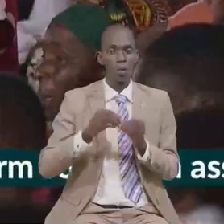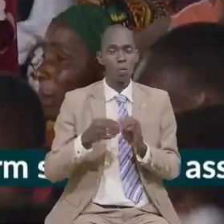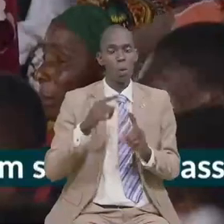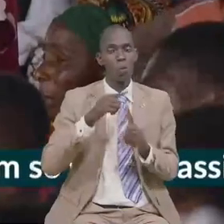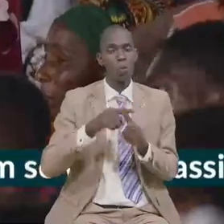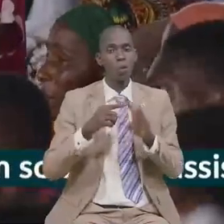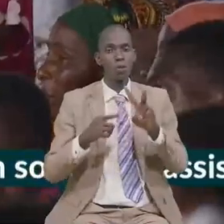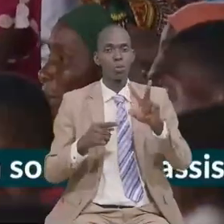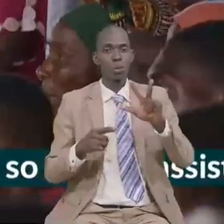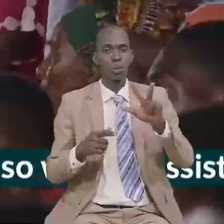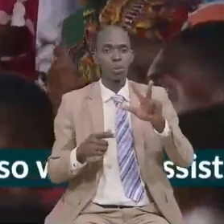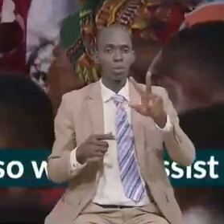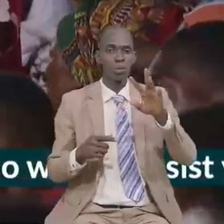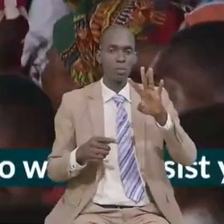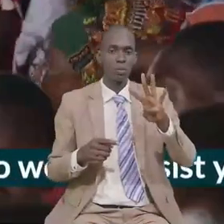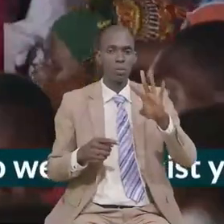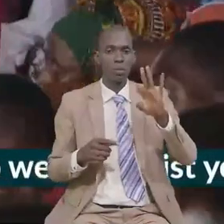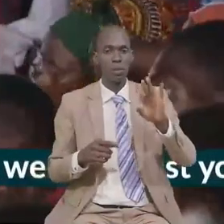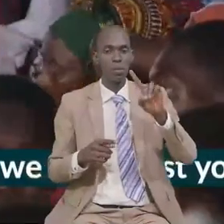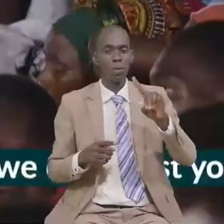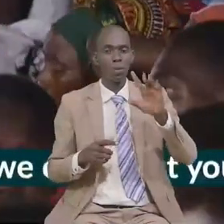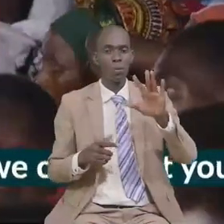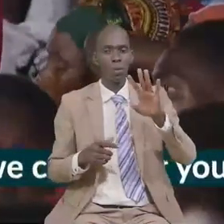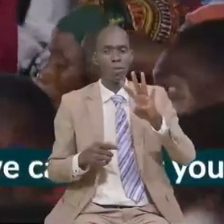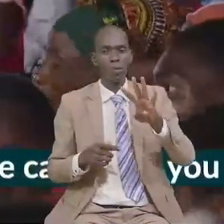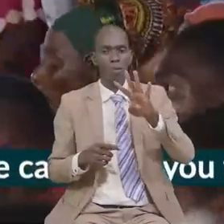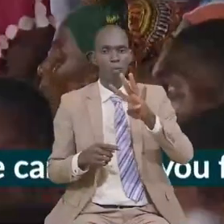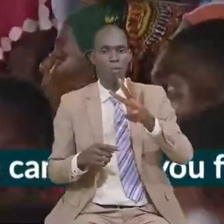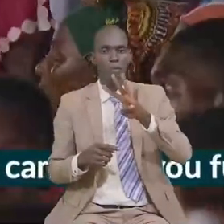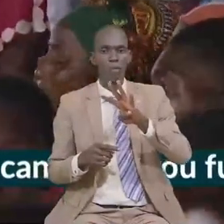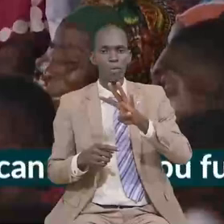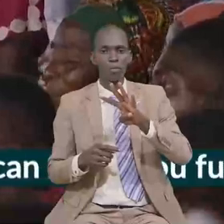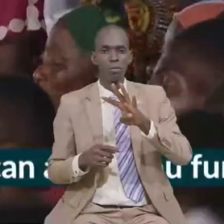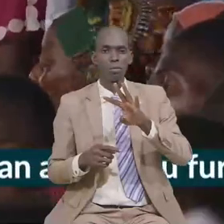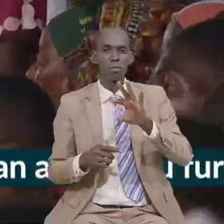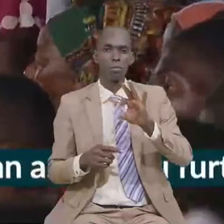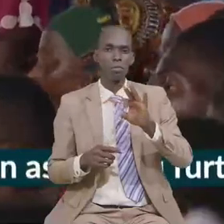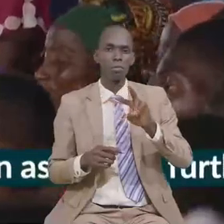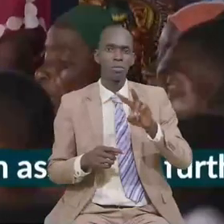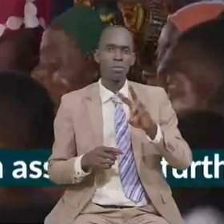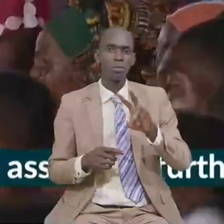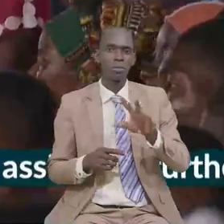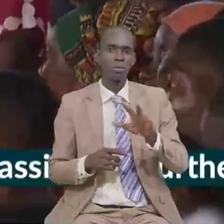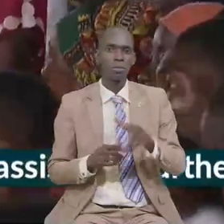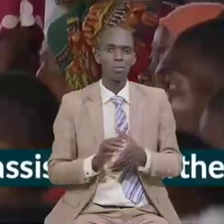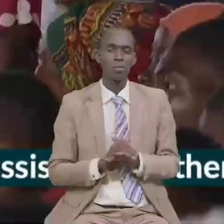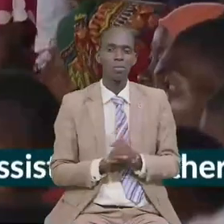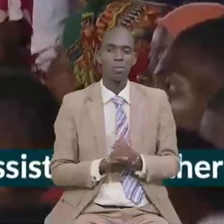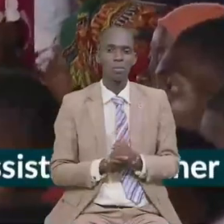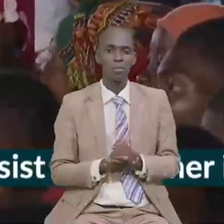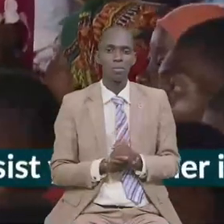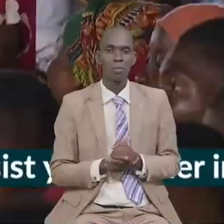par SMS par le numéro plus 234 91